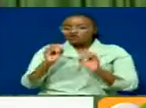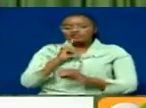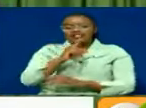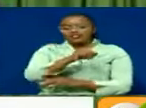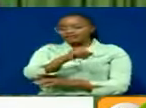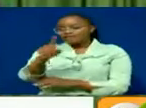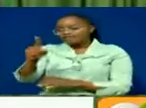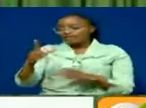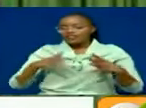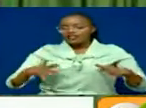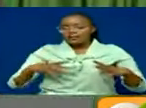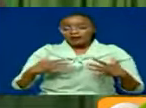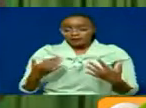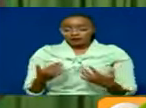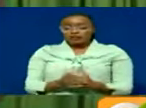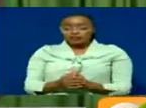nataka niwaeleze